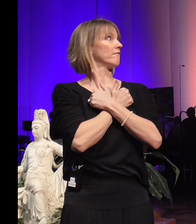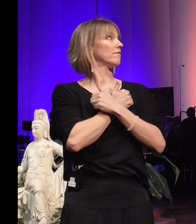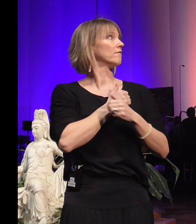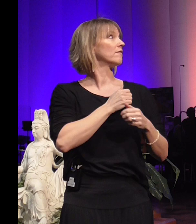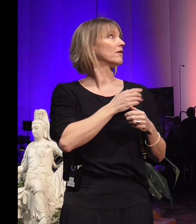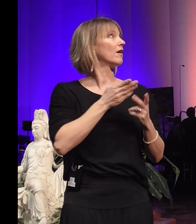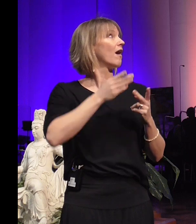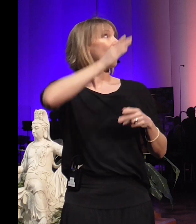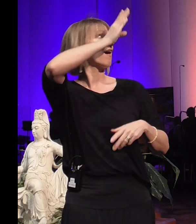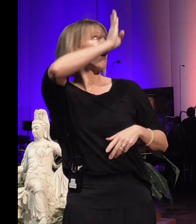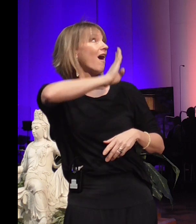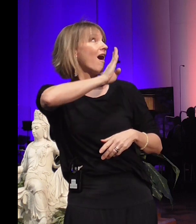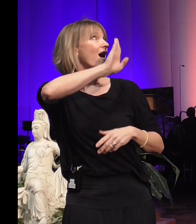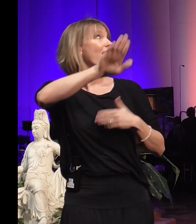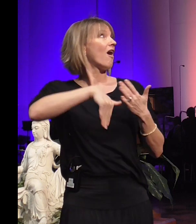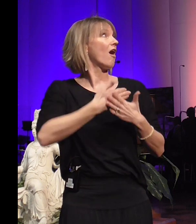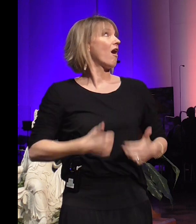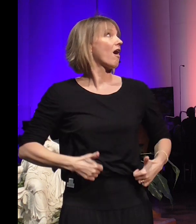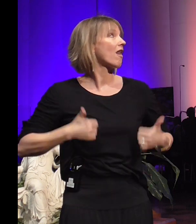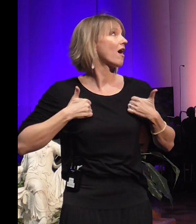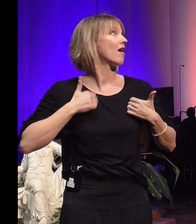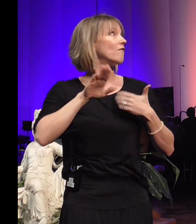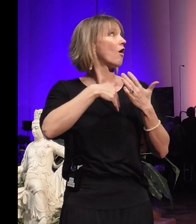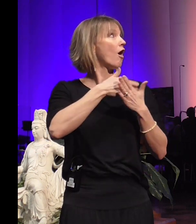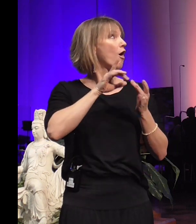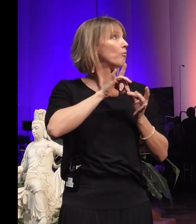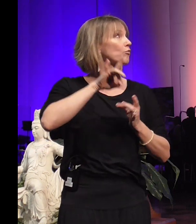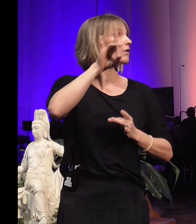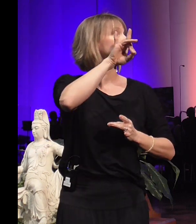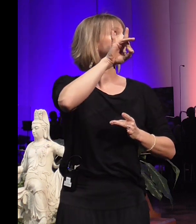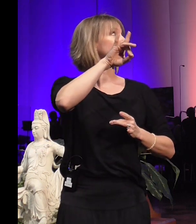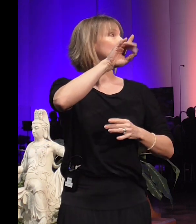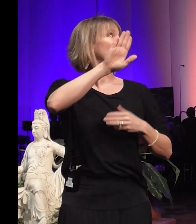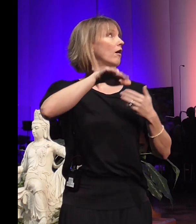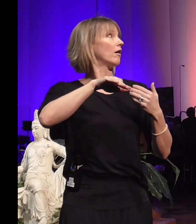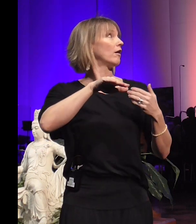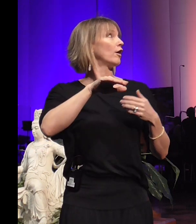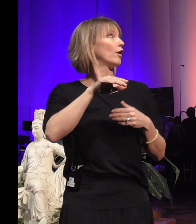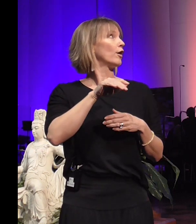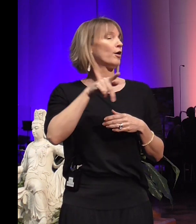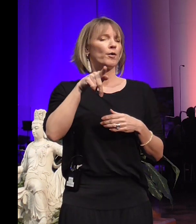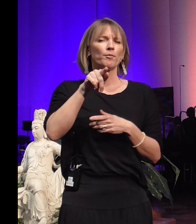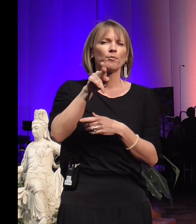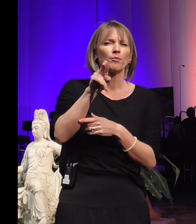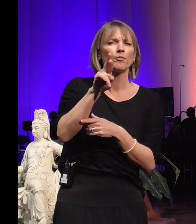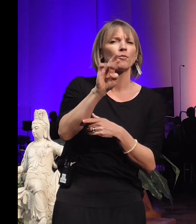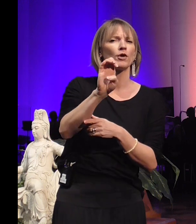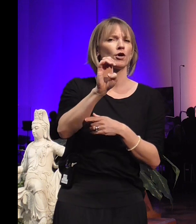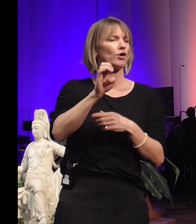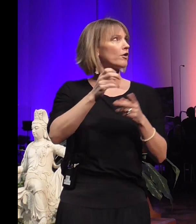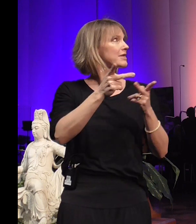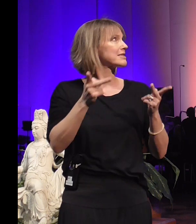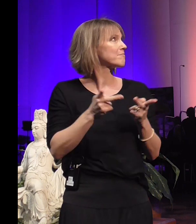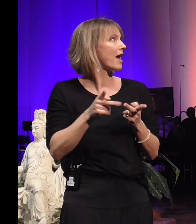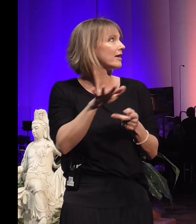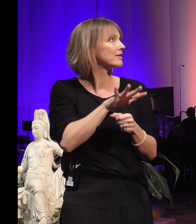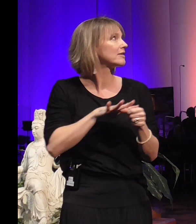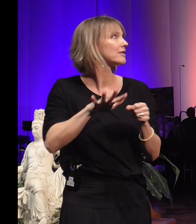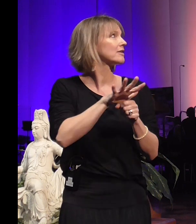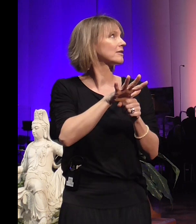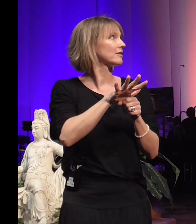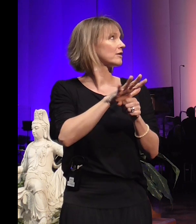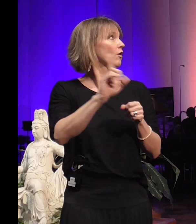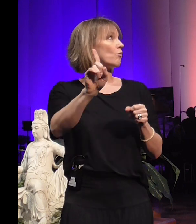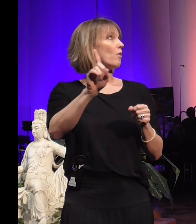Бог – це все життя, вся присутність, чистий простір, в якому